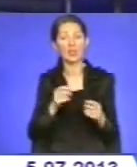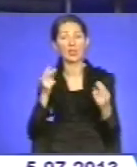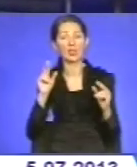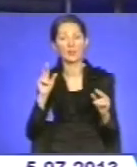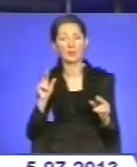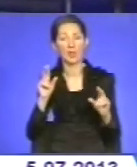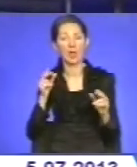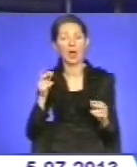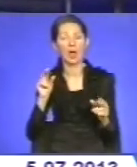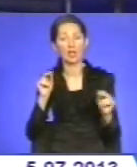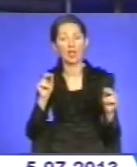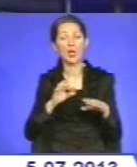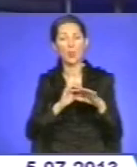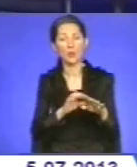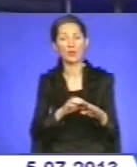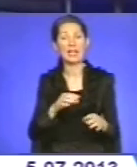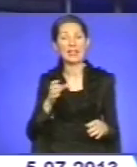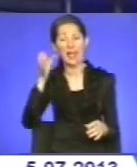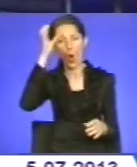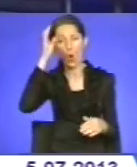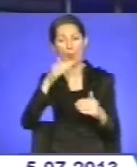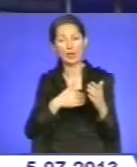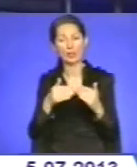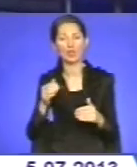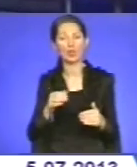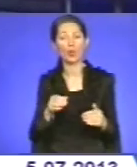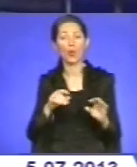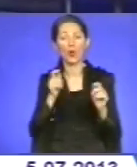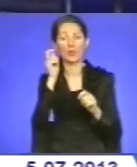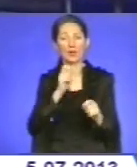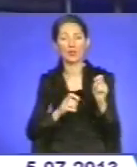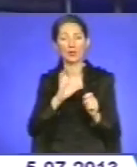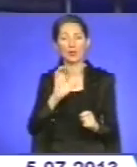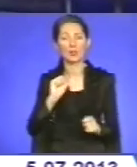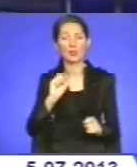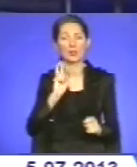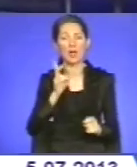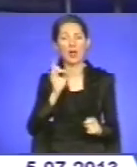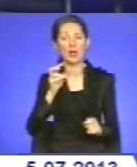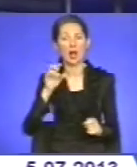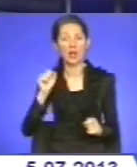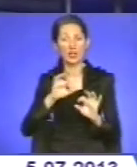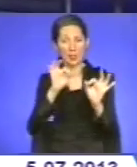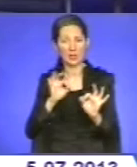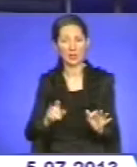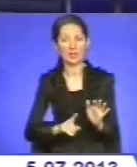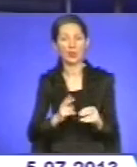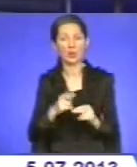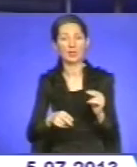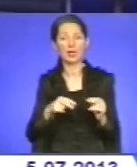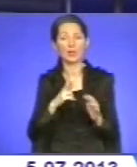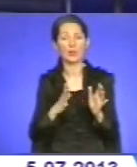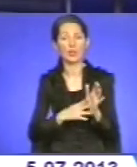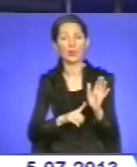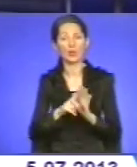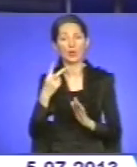провели науково-практичну конференцію «Сакральне мистецтво Тернопільщини кінця 19-го, початку 20-го століття». Саме у